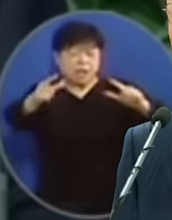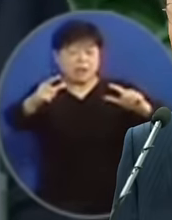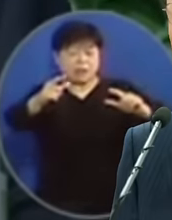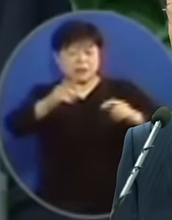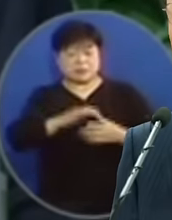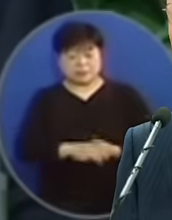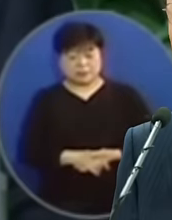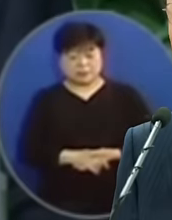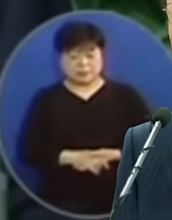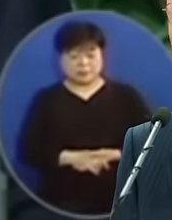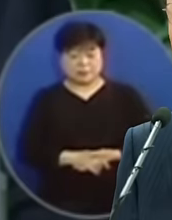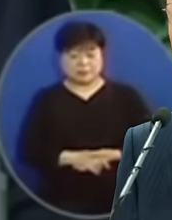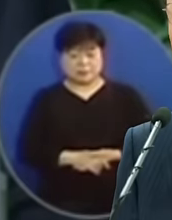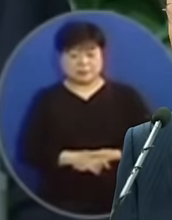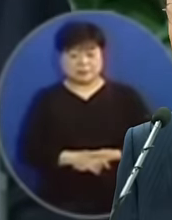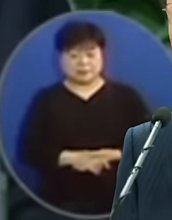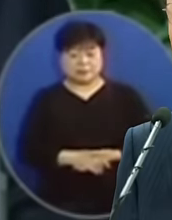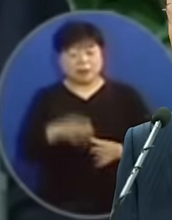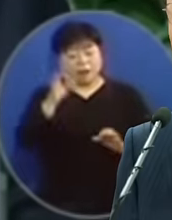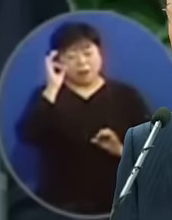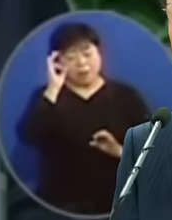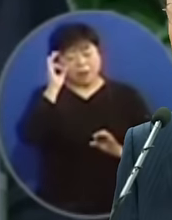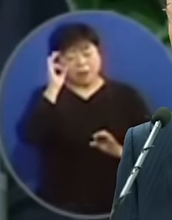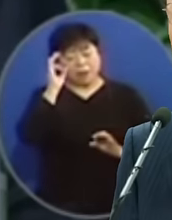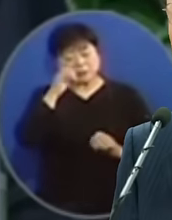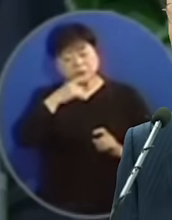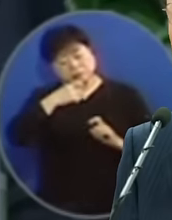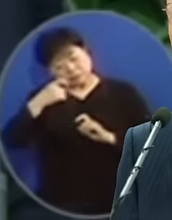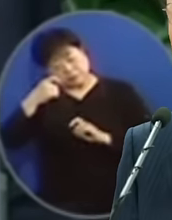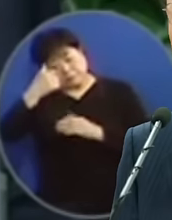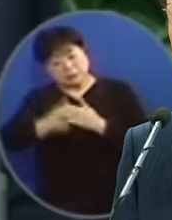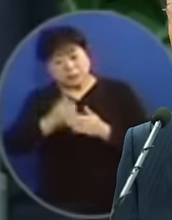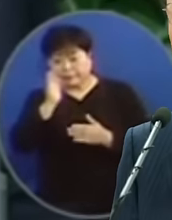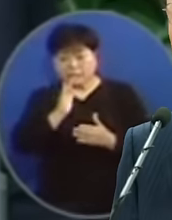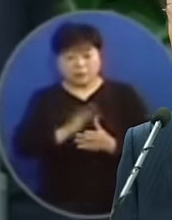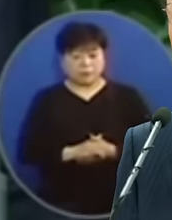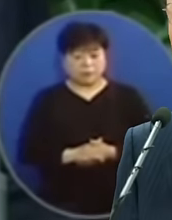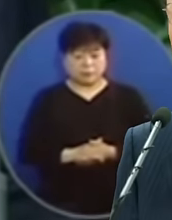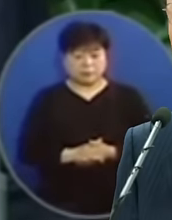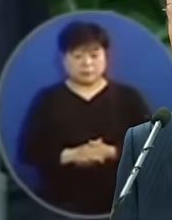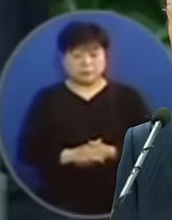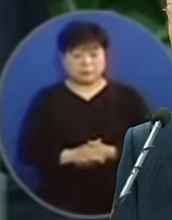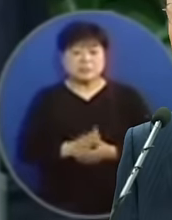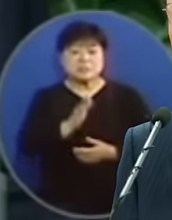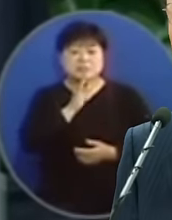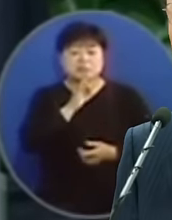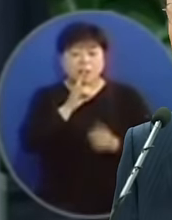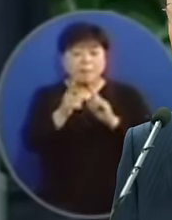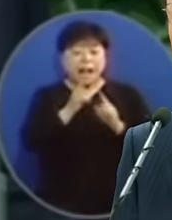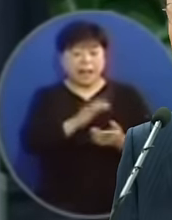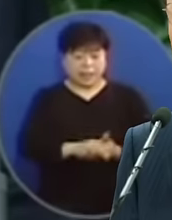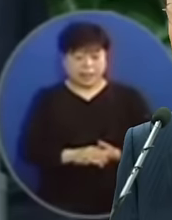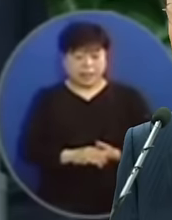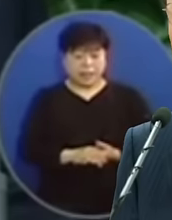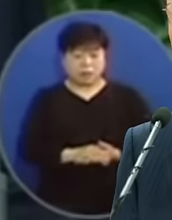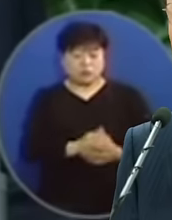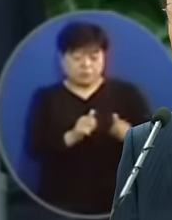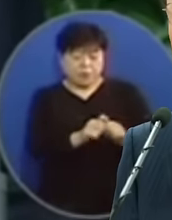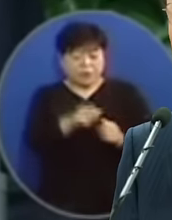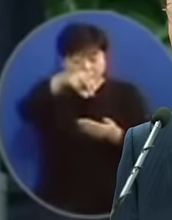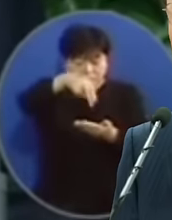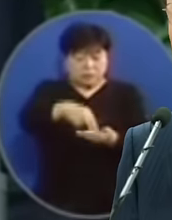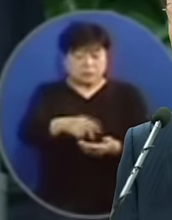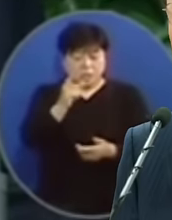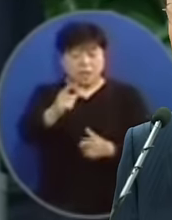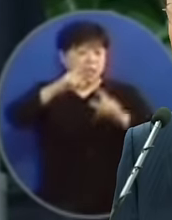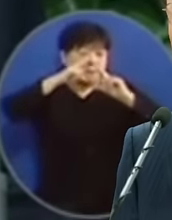가만히 있으면 그리로 끌려가요. 긍정적인 말을 하는 우리는 우리 편에 서서